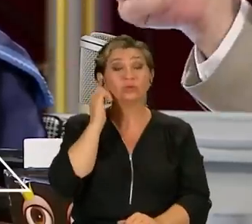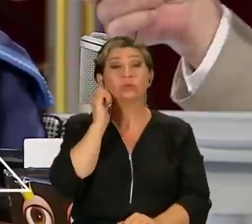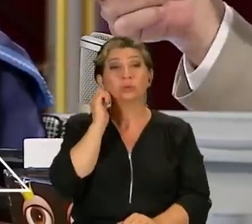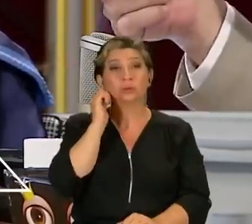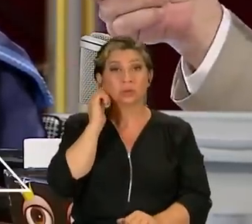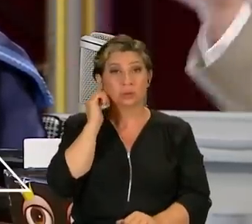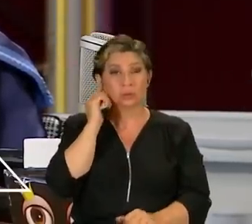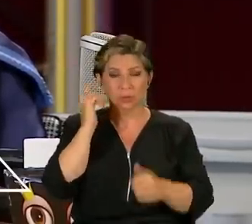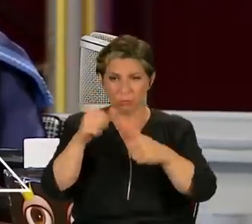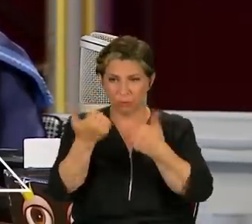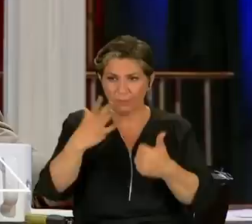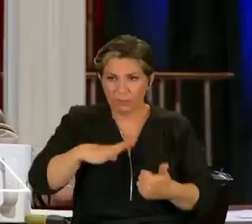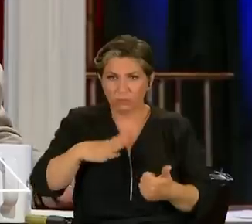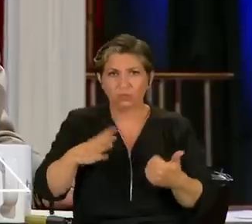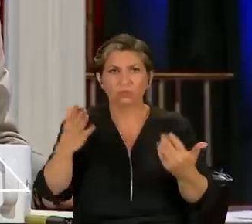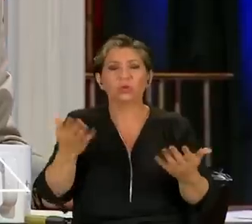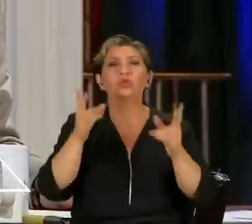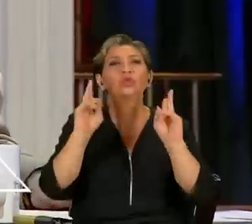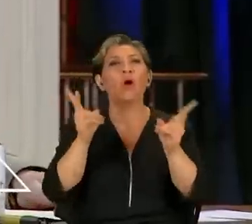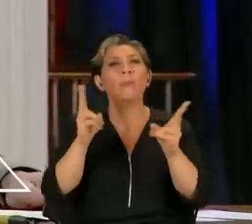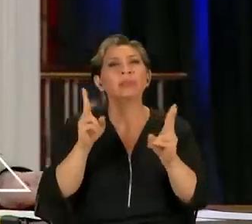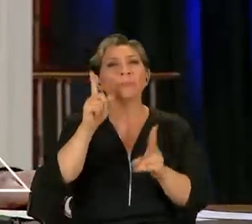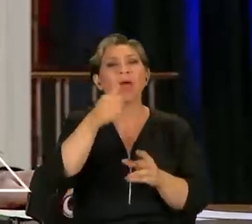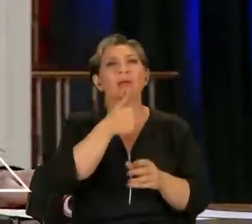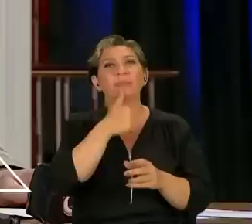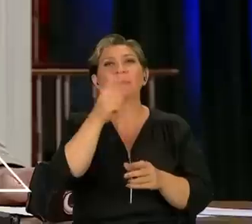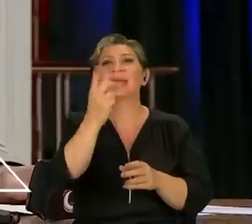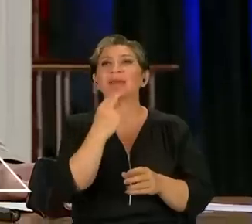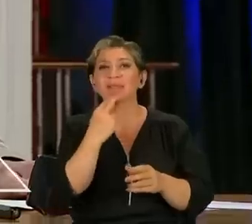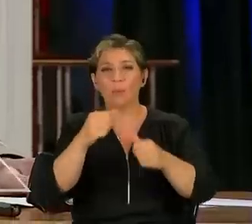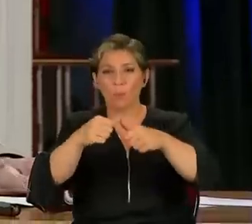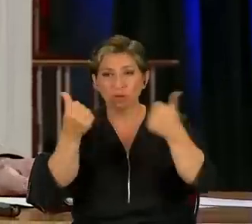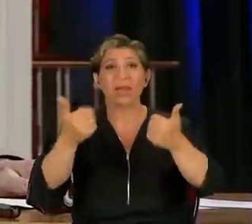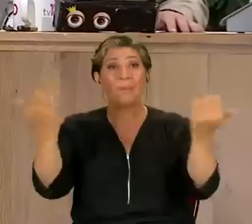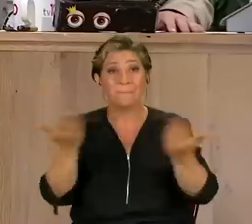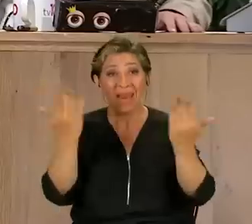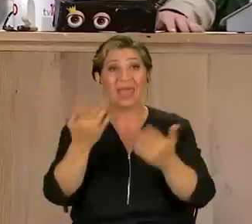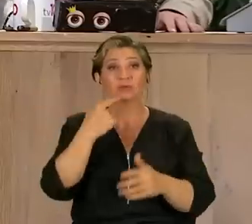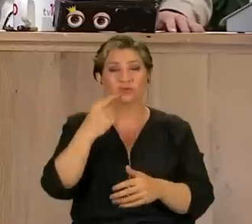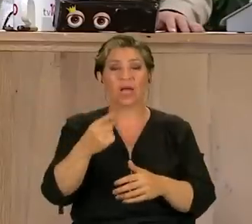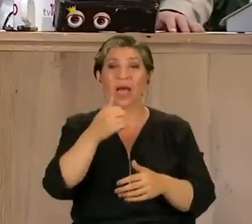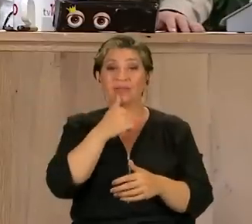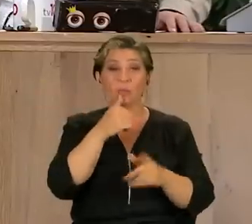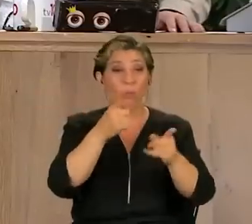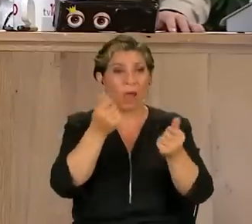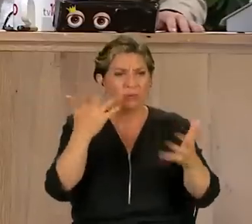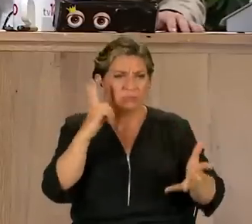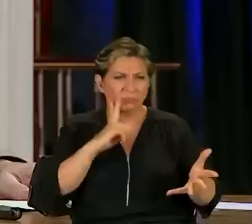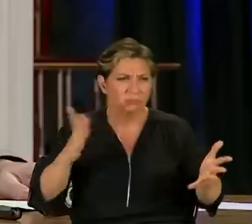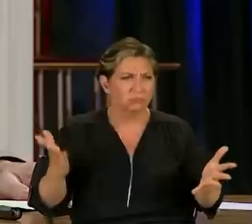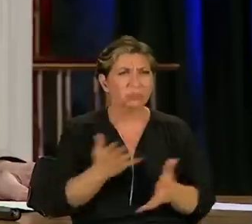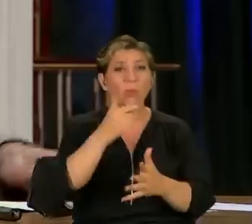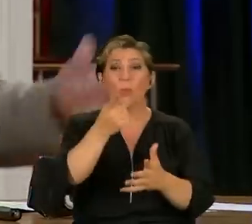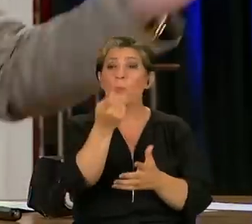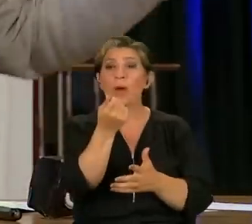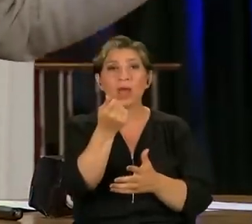Şimdi boşanmak istiyorsun. Ulen normalde bir adamla kadını boşarken bile diyorsun ki işte adam bu serveti yapmış ama